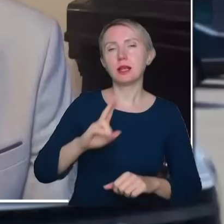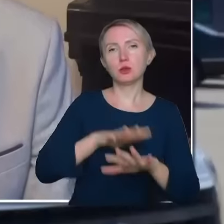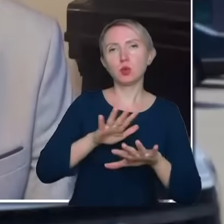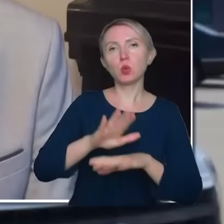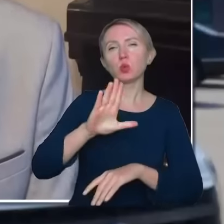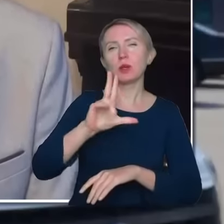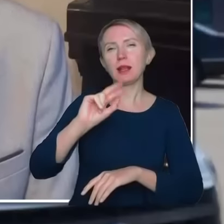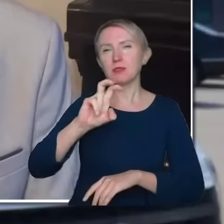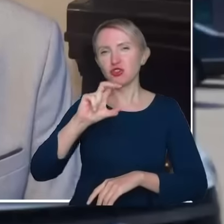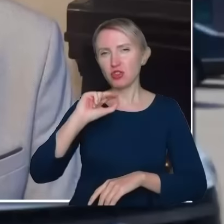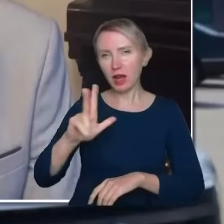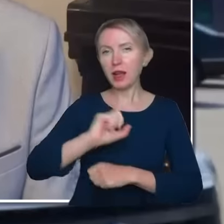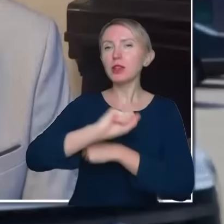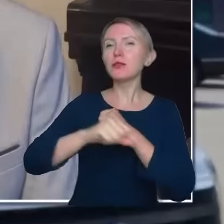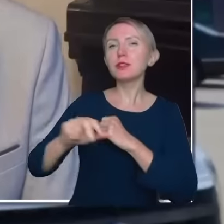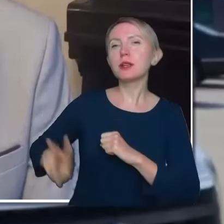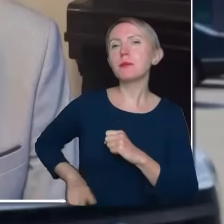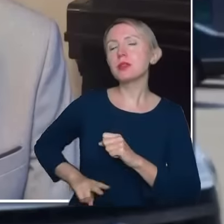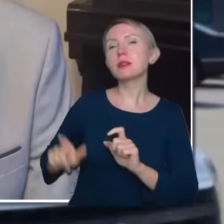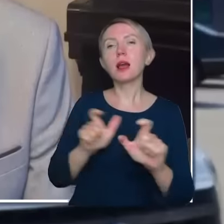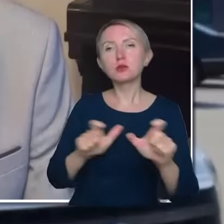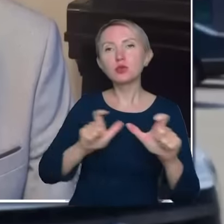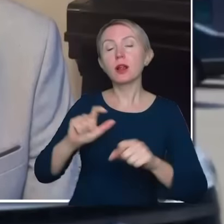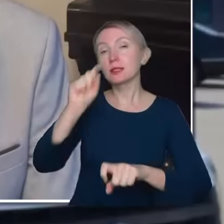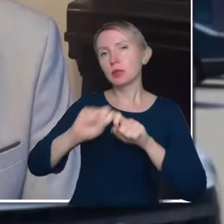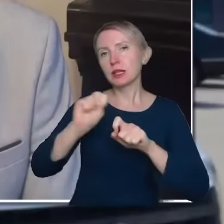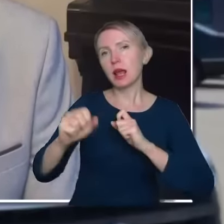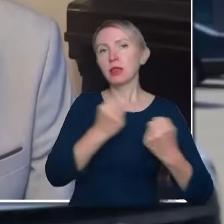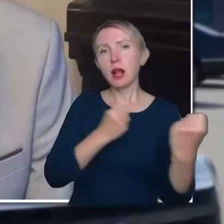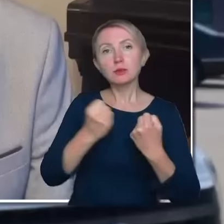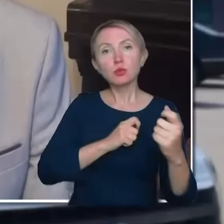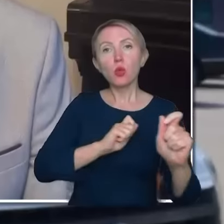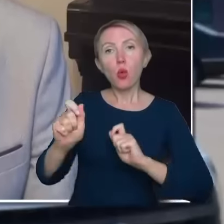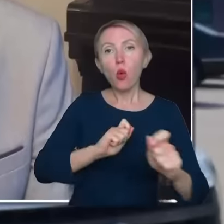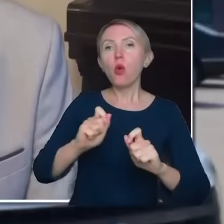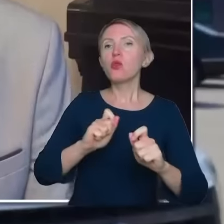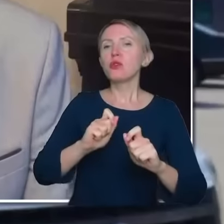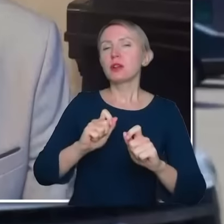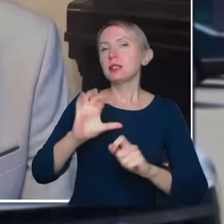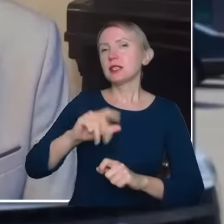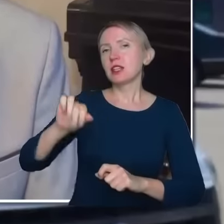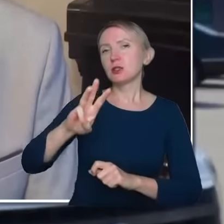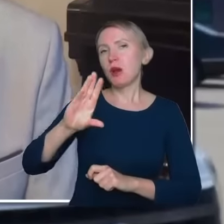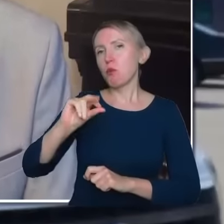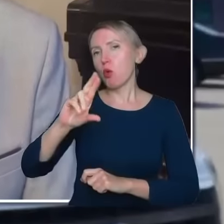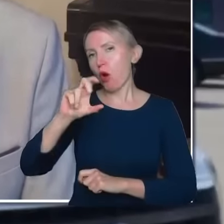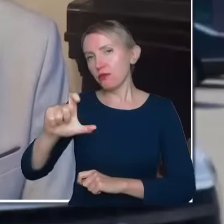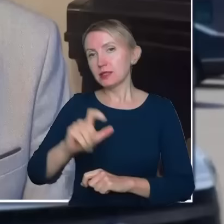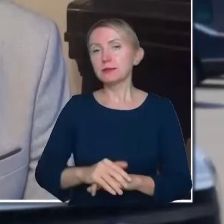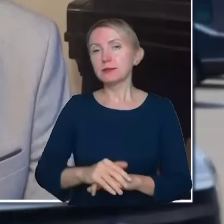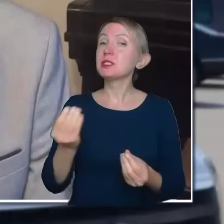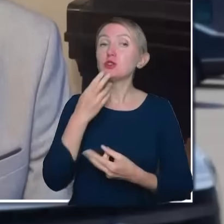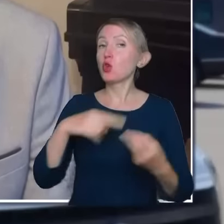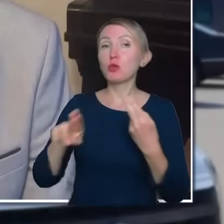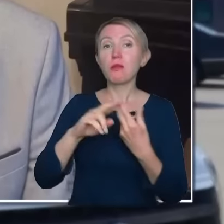Klimczaka i wiceministra nadzorującego Inspekcję Transportu Drogowego Stanisława Bukowca. No nie mam żadnej